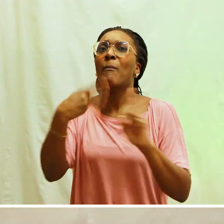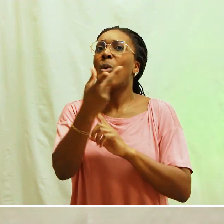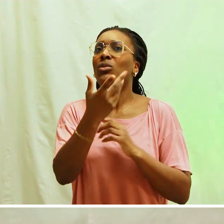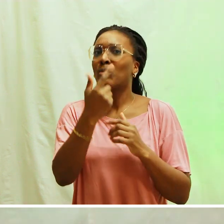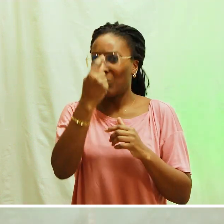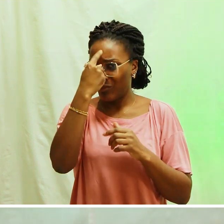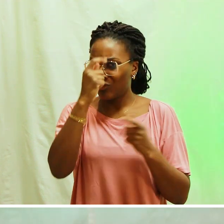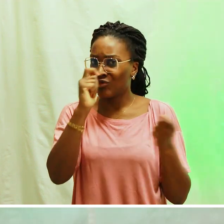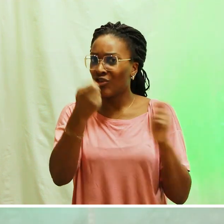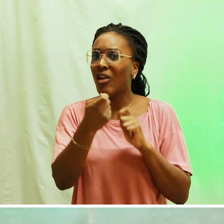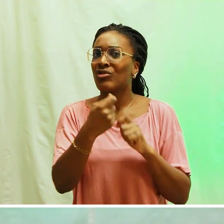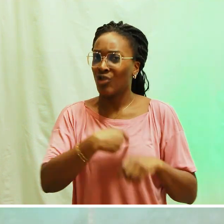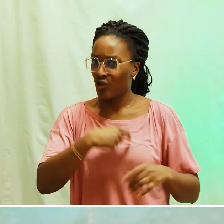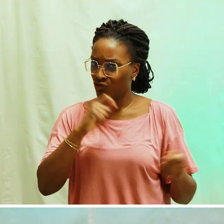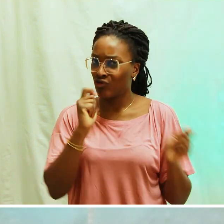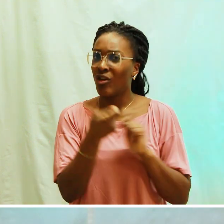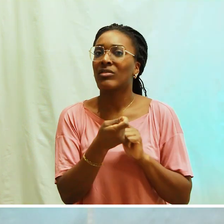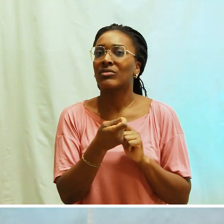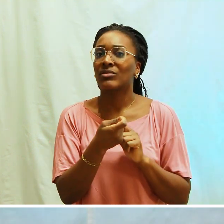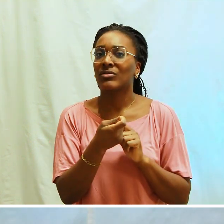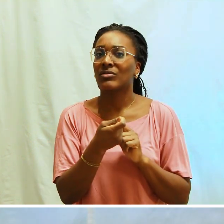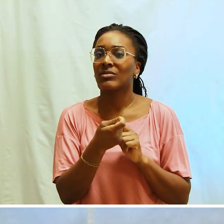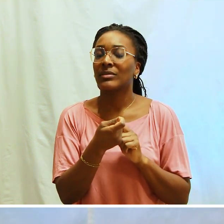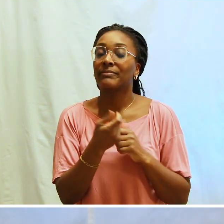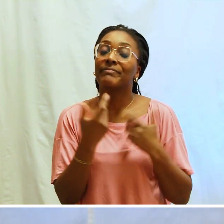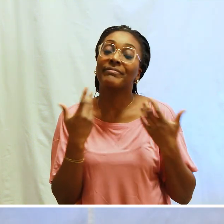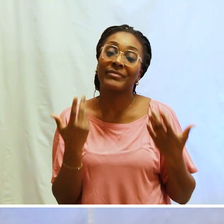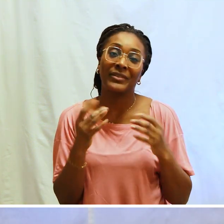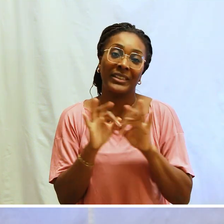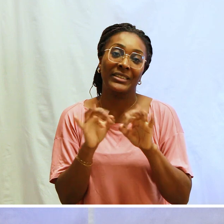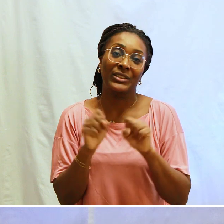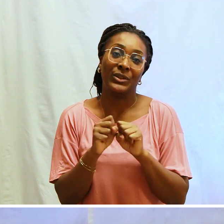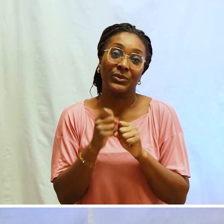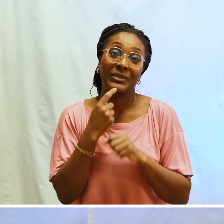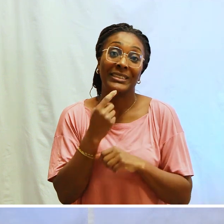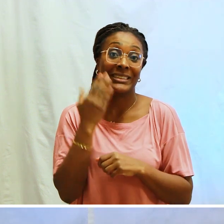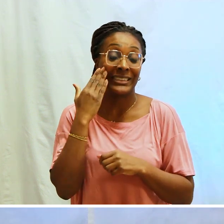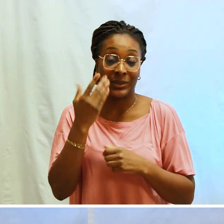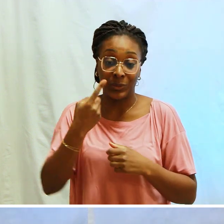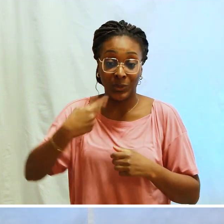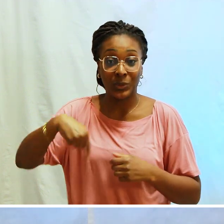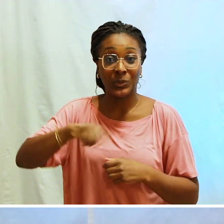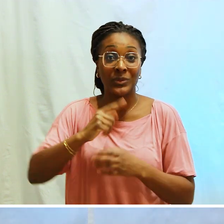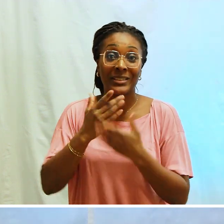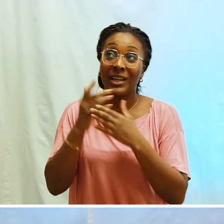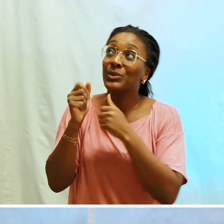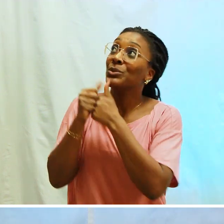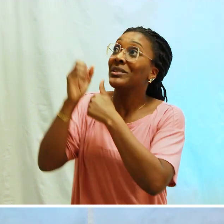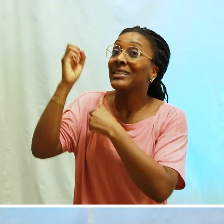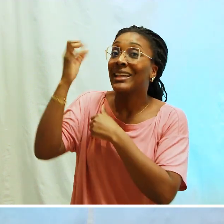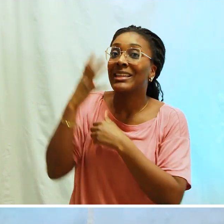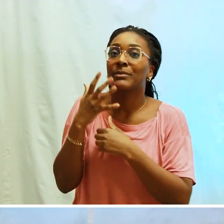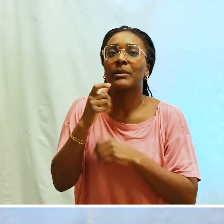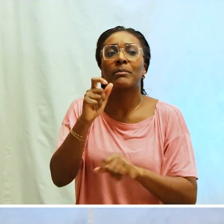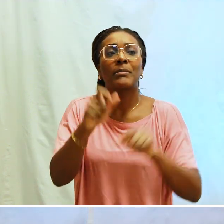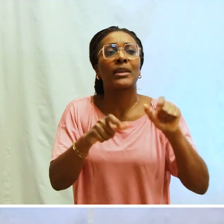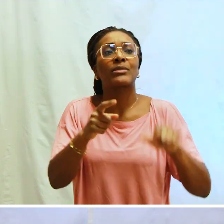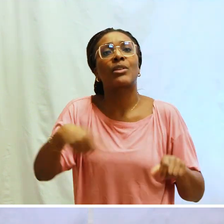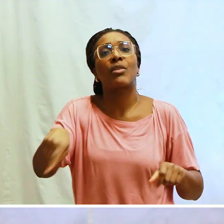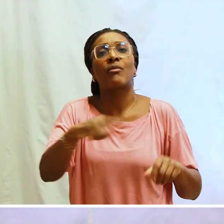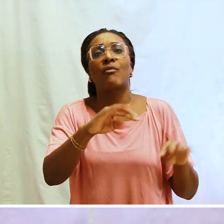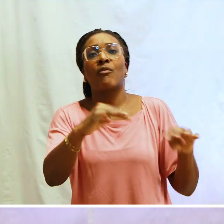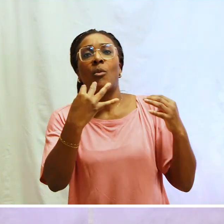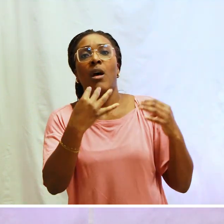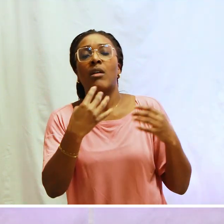sœurs, le fruit qui en résulte, c'est que ceux qui sont autour de nous vont pouvoir grandir dans une atmosphère qui est